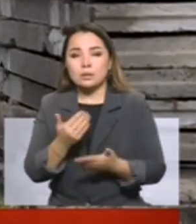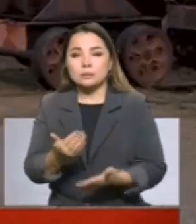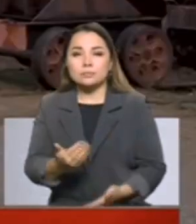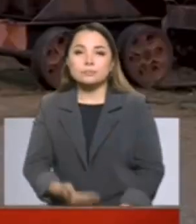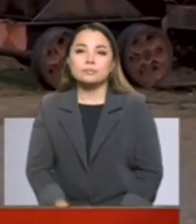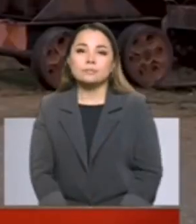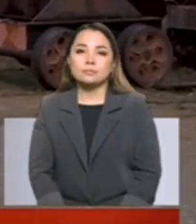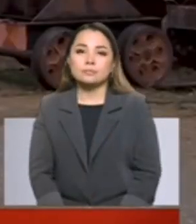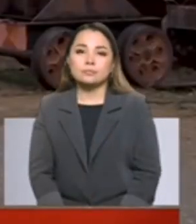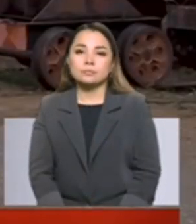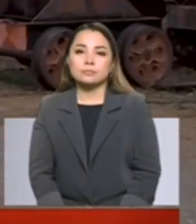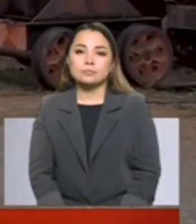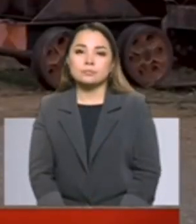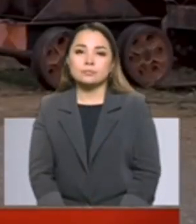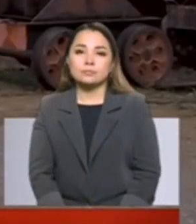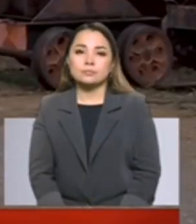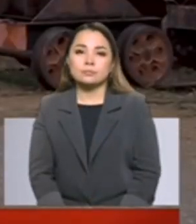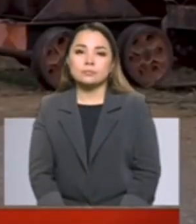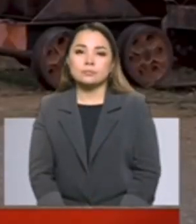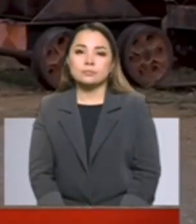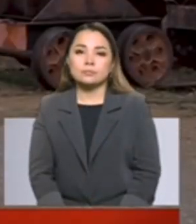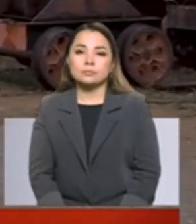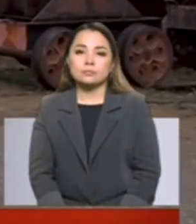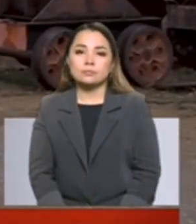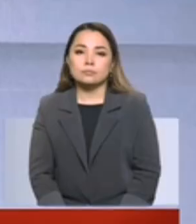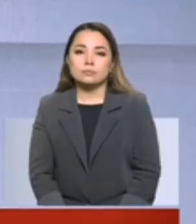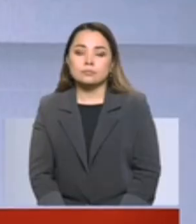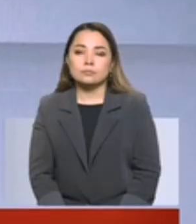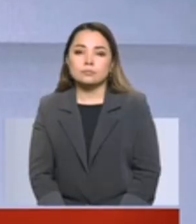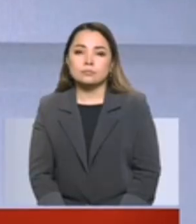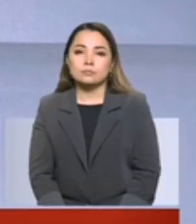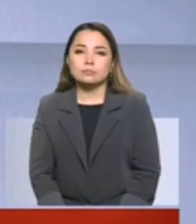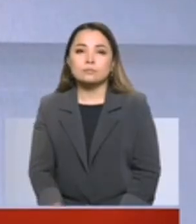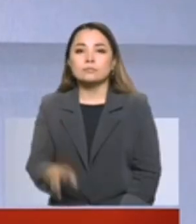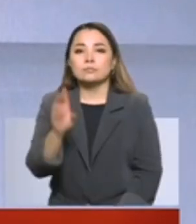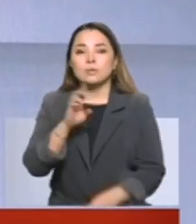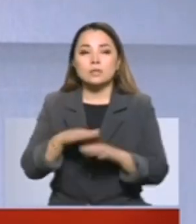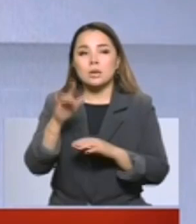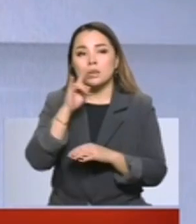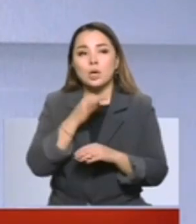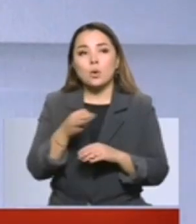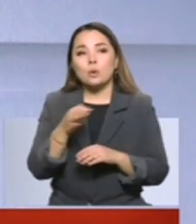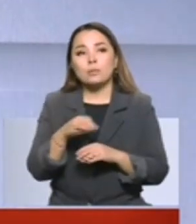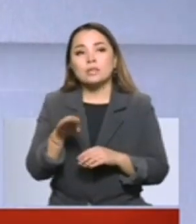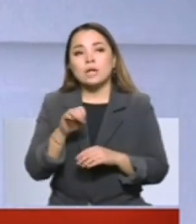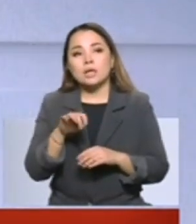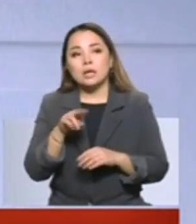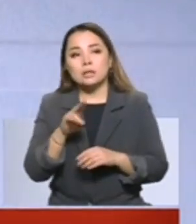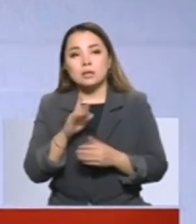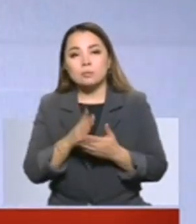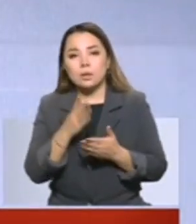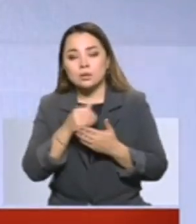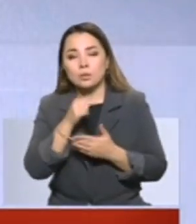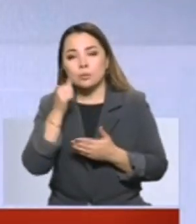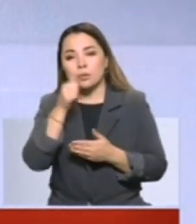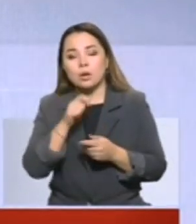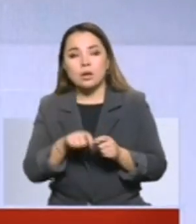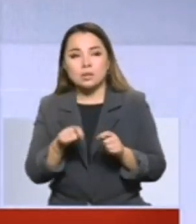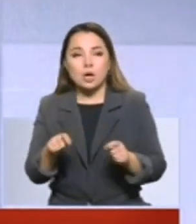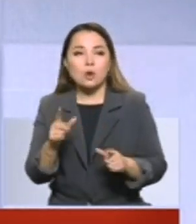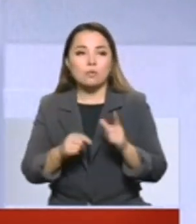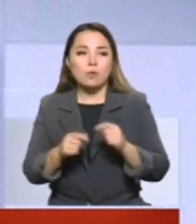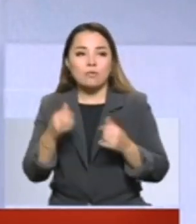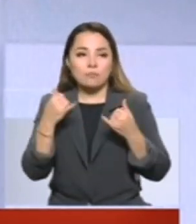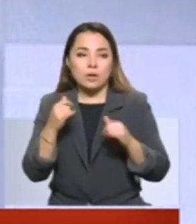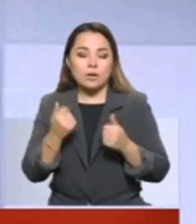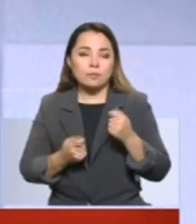Әділхан Мұталапов, Қазақстан ұлттық телеарнасы, Павлодардан. Батыс Қазақстан облысы Теректі ауданында былтыр ашылған сүт фермасы